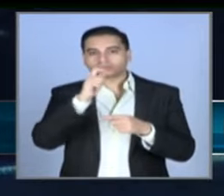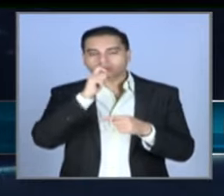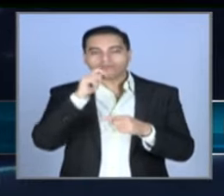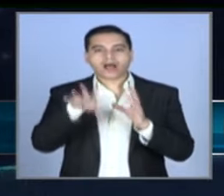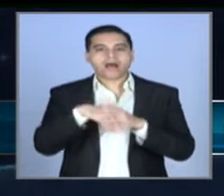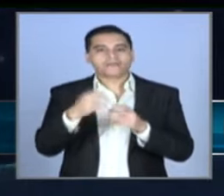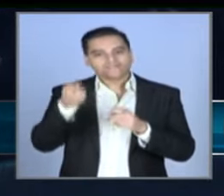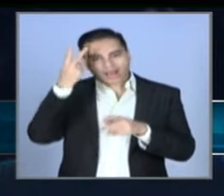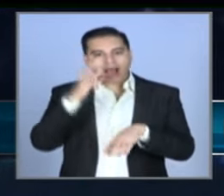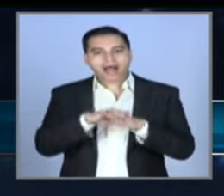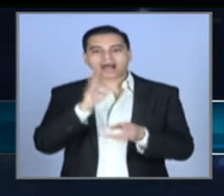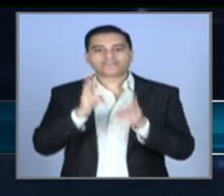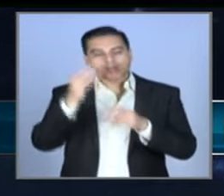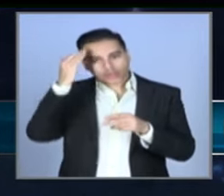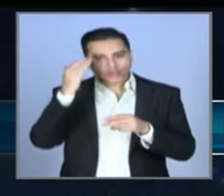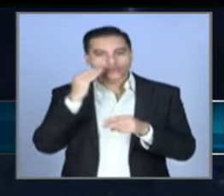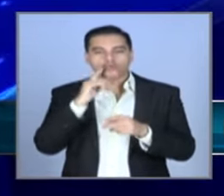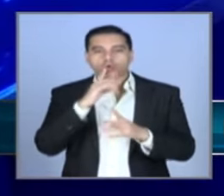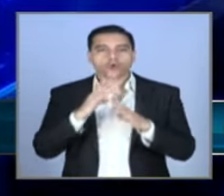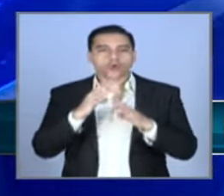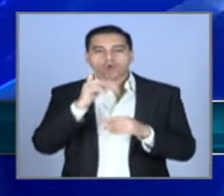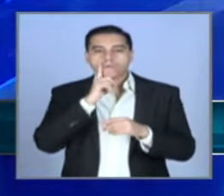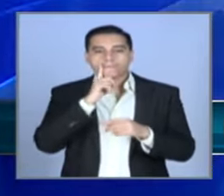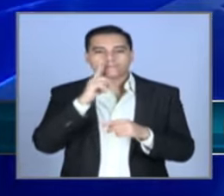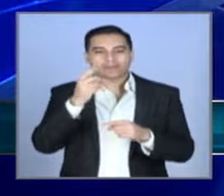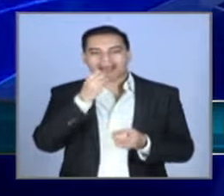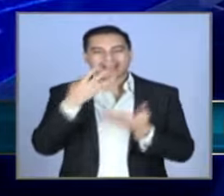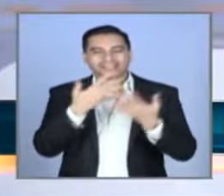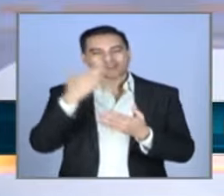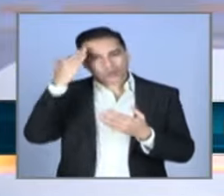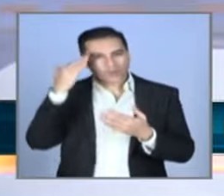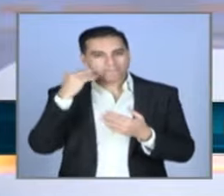بعيد الأم، فمن هو؟ صفا أمين. غلط.